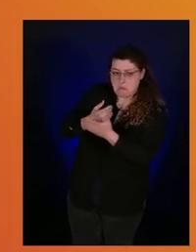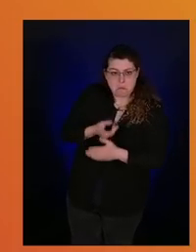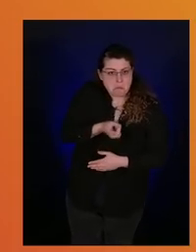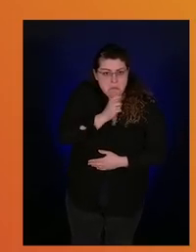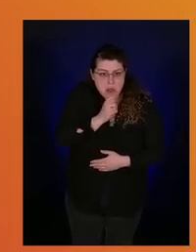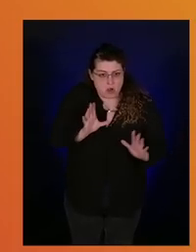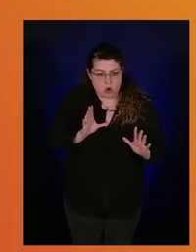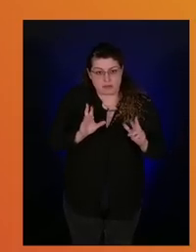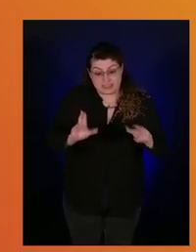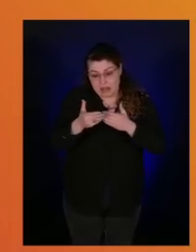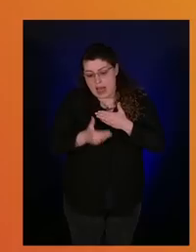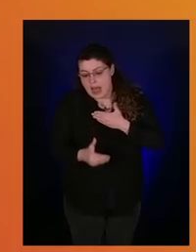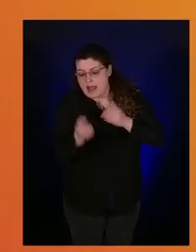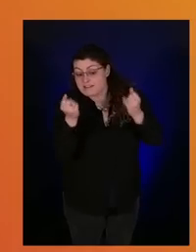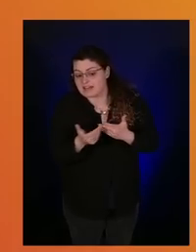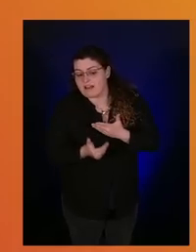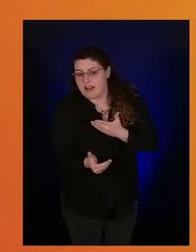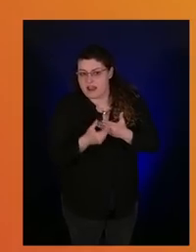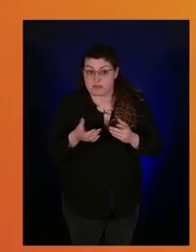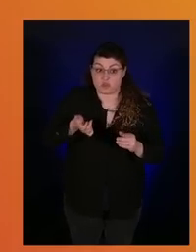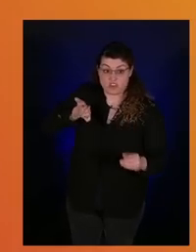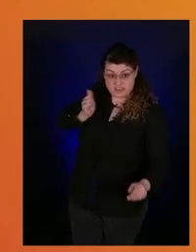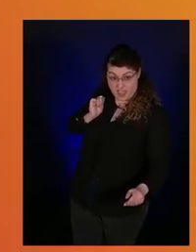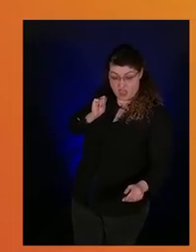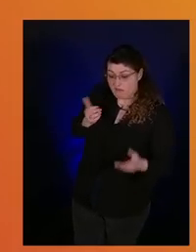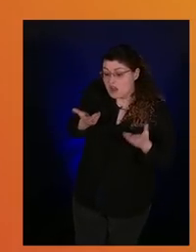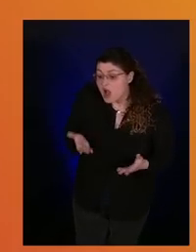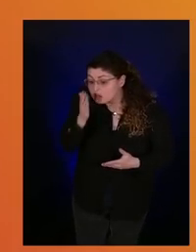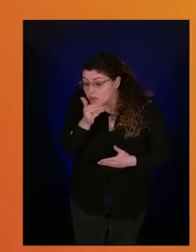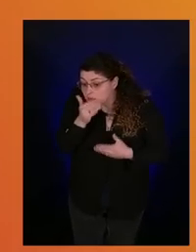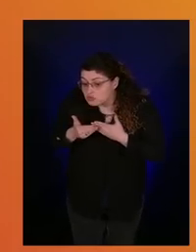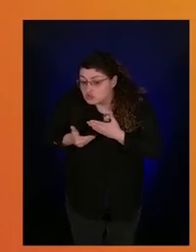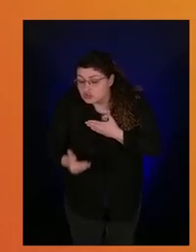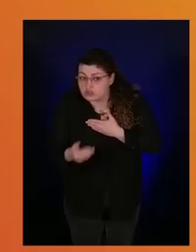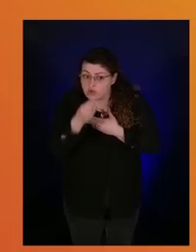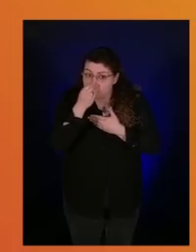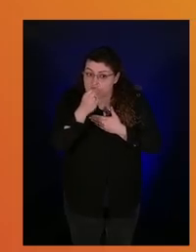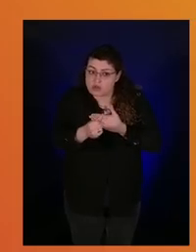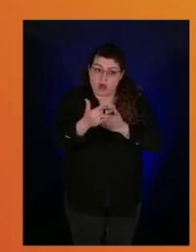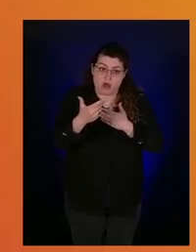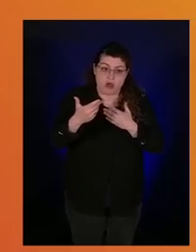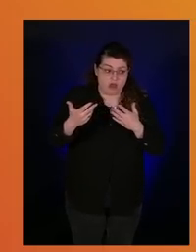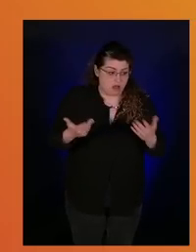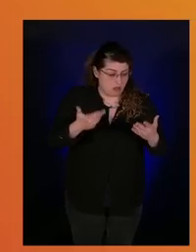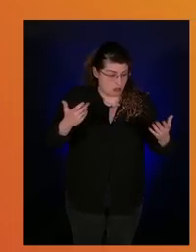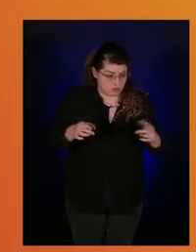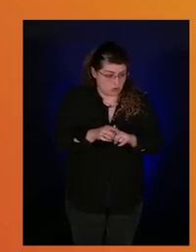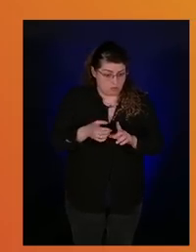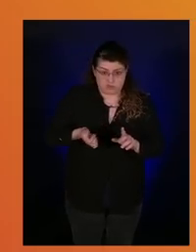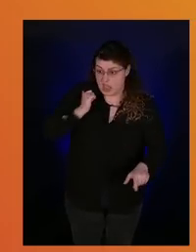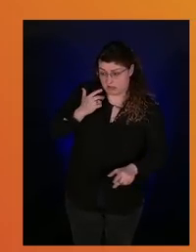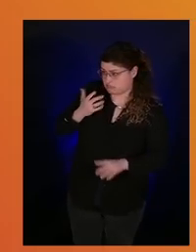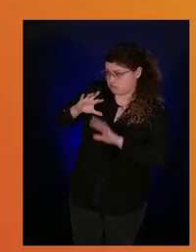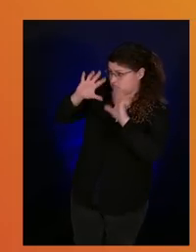dans les jours qui viennent, puisque le jour d'hier. Et là, a priori, on va repartir dans ce qu'on a vu et le désastre